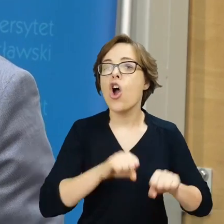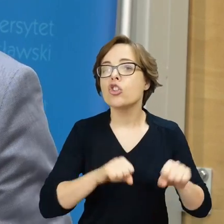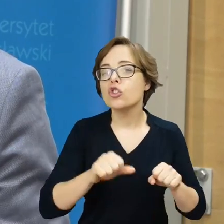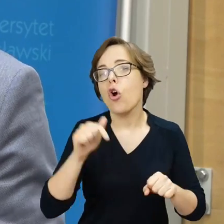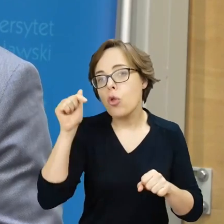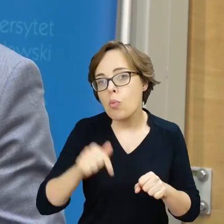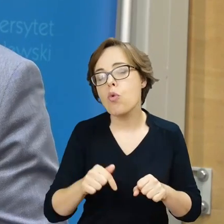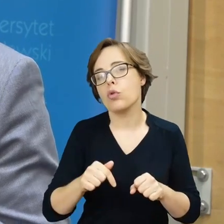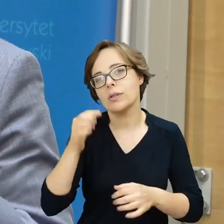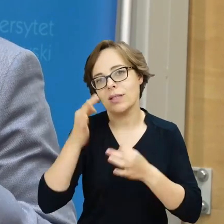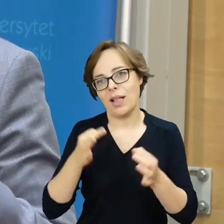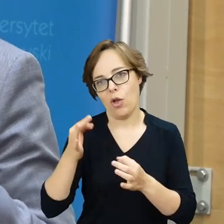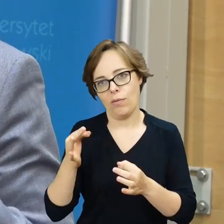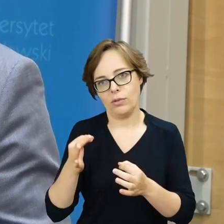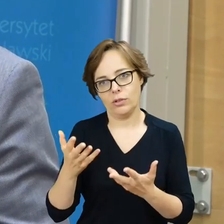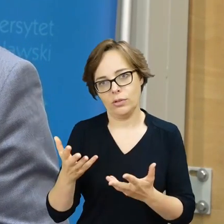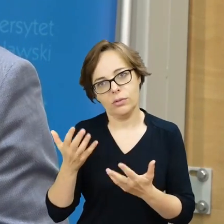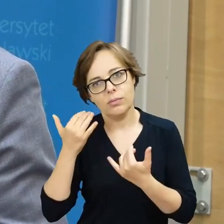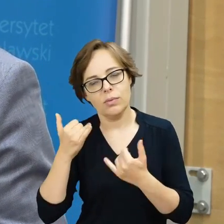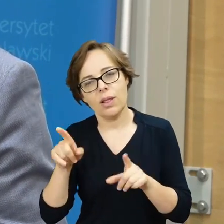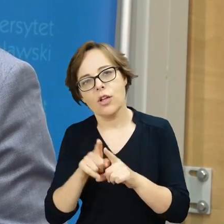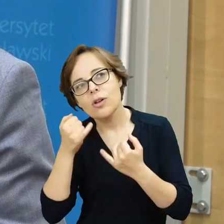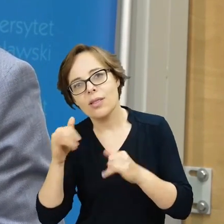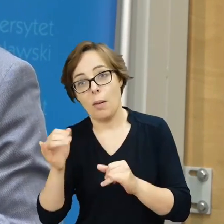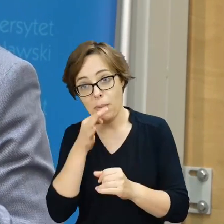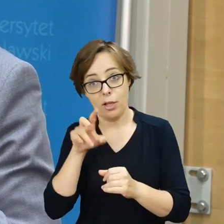pytanie. I teraz jest pytanie, czy to, biorąc pod uwagę, że to jest